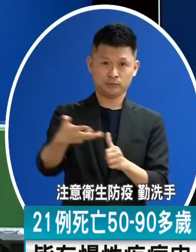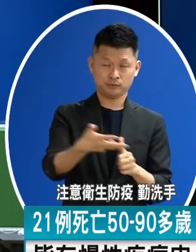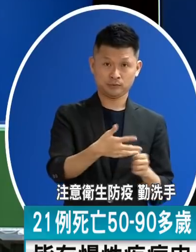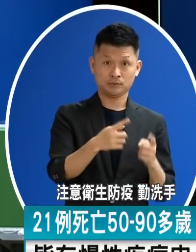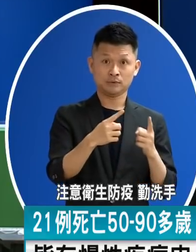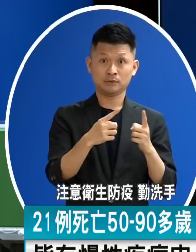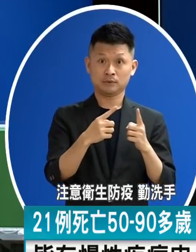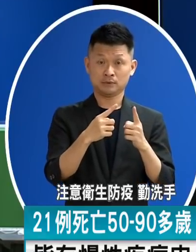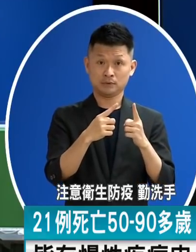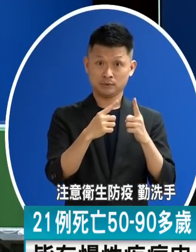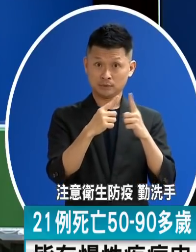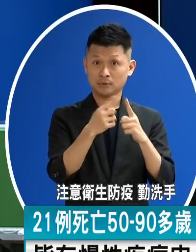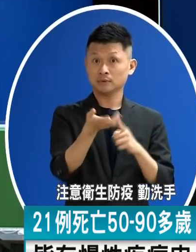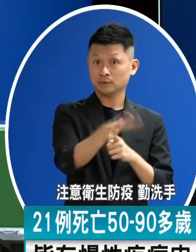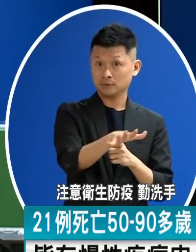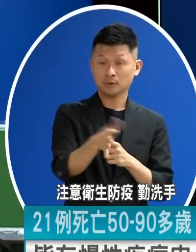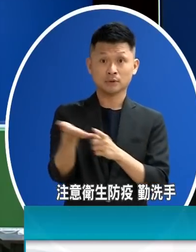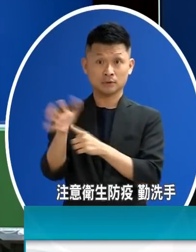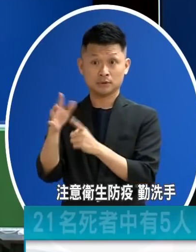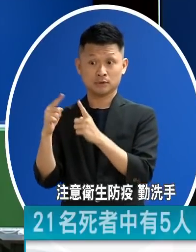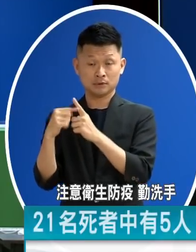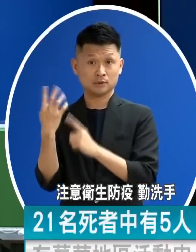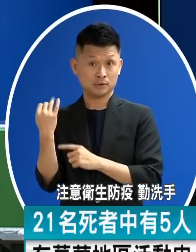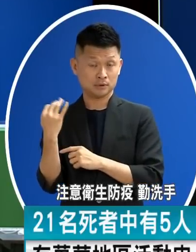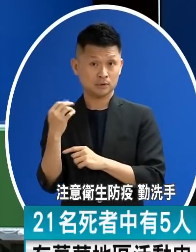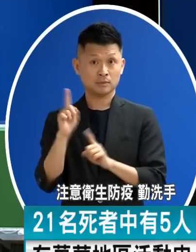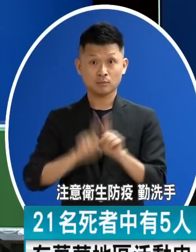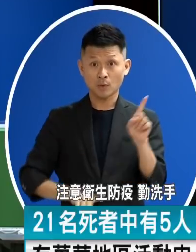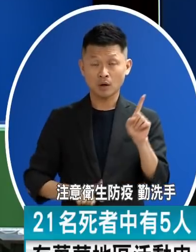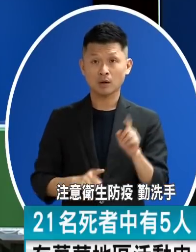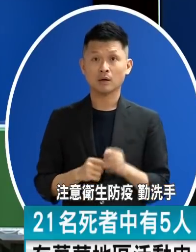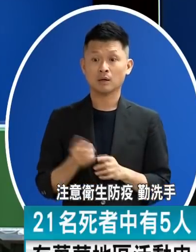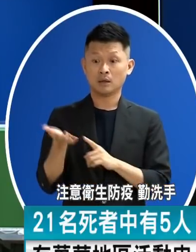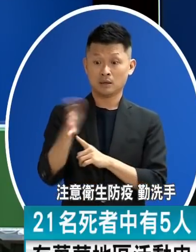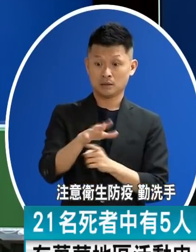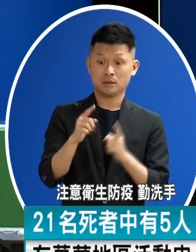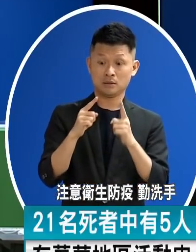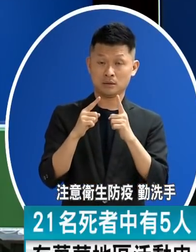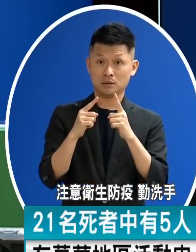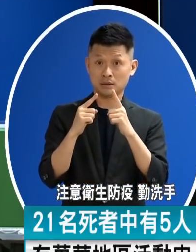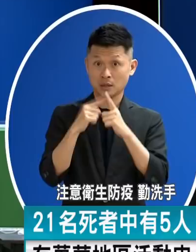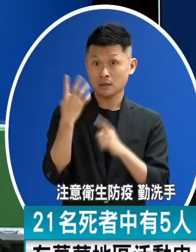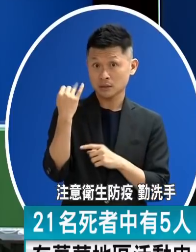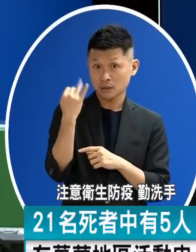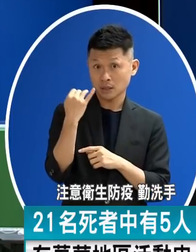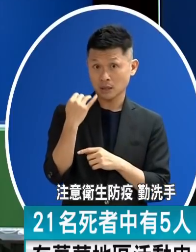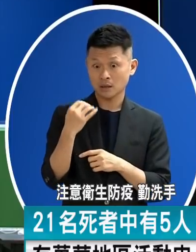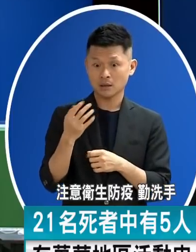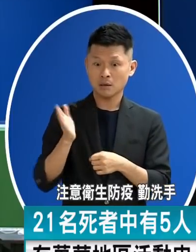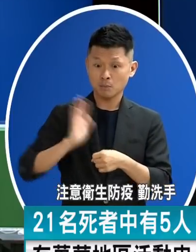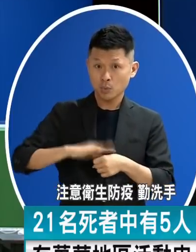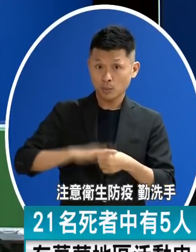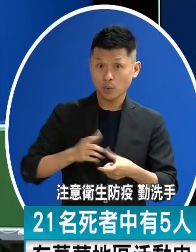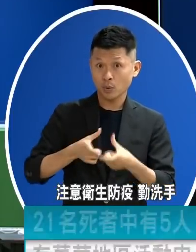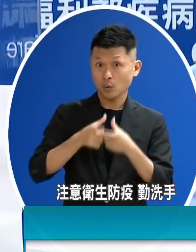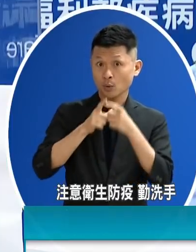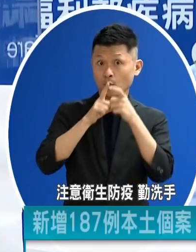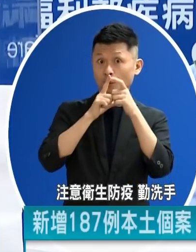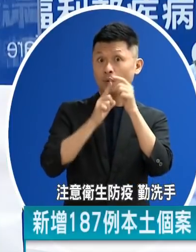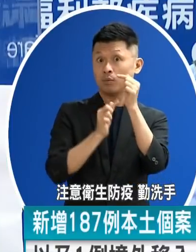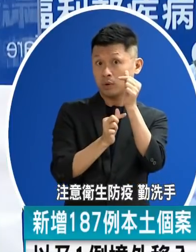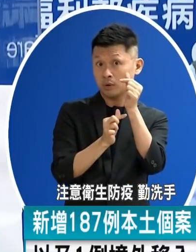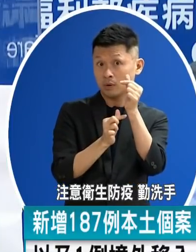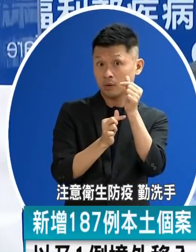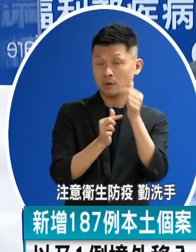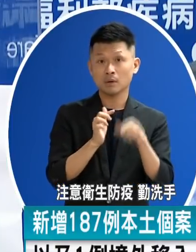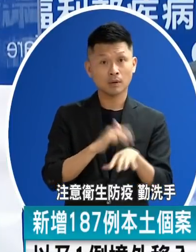际死亡人数有差距，死亡人数会不会出现校正回归的情况？ 对，这